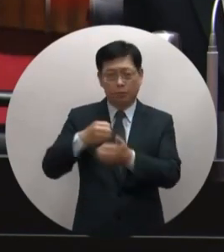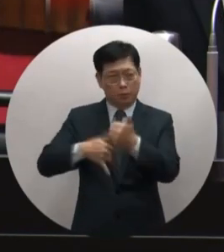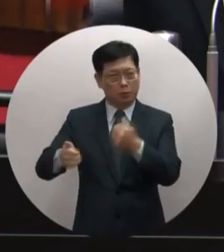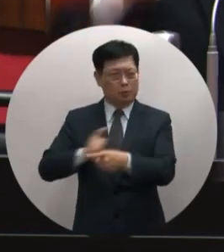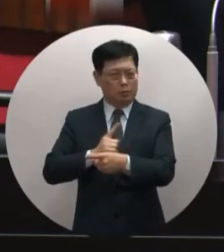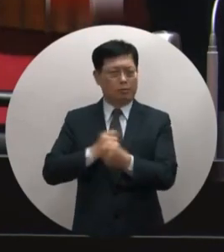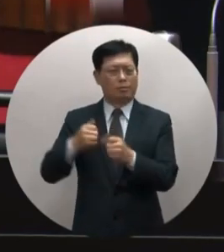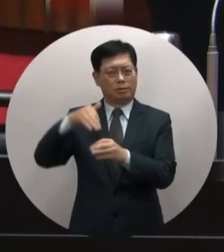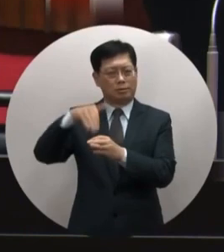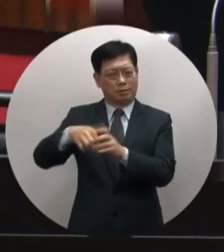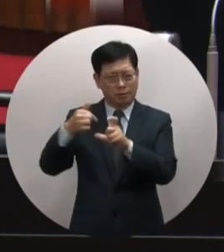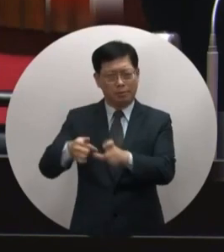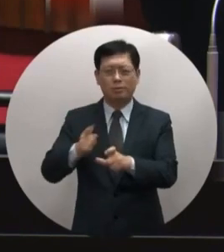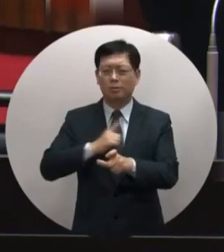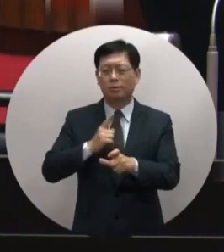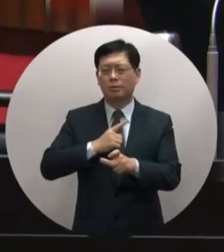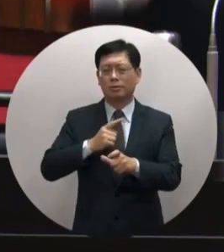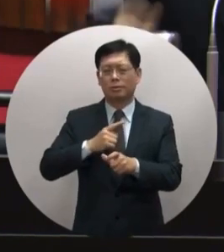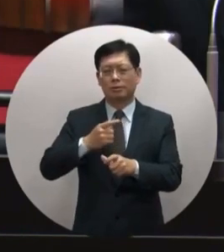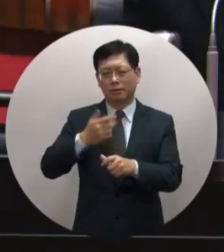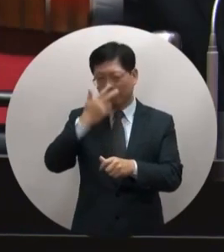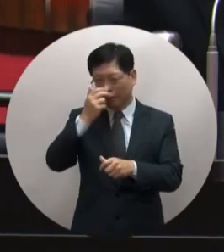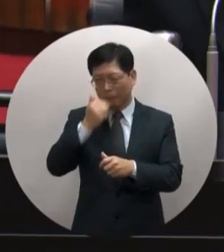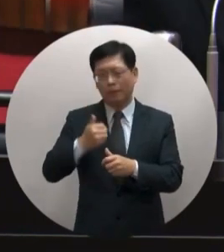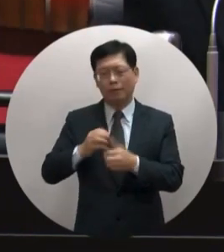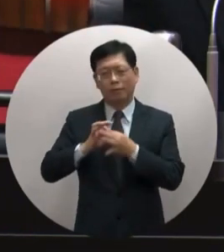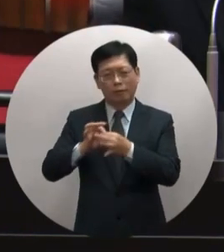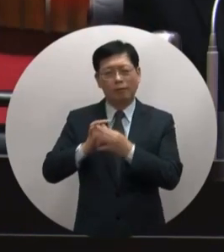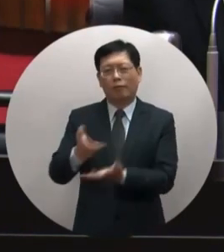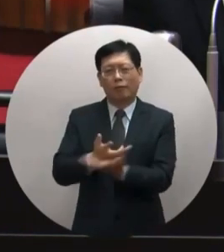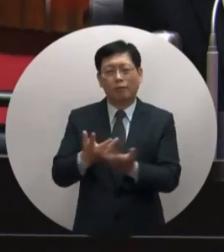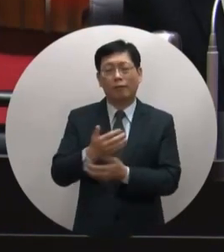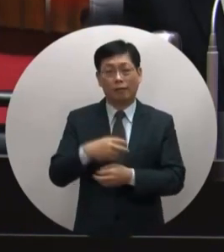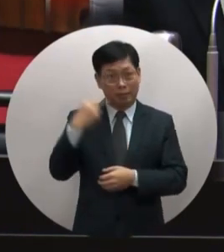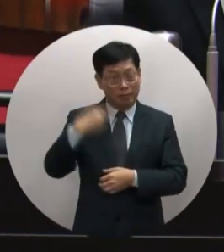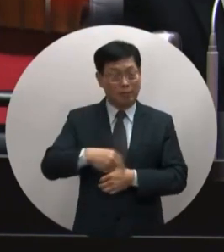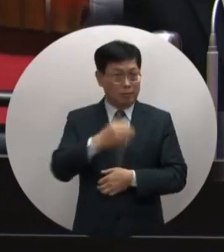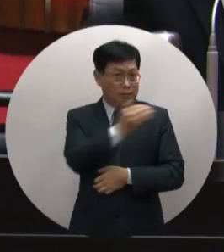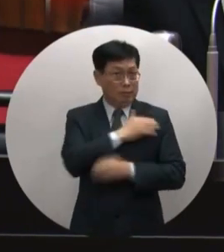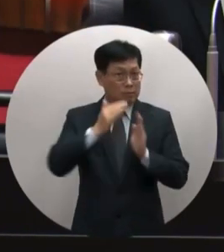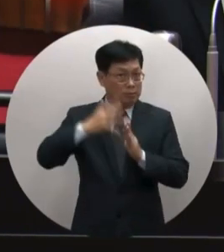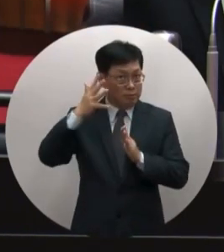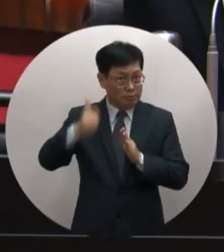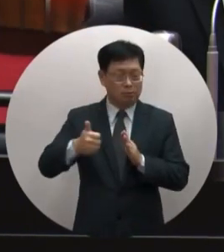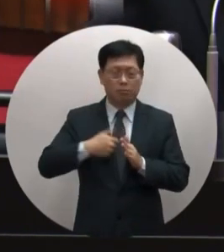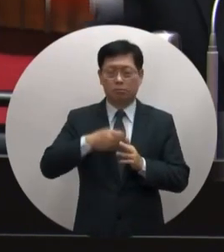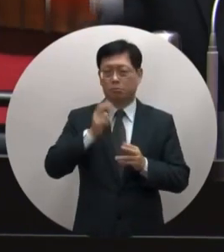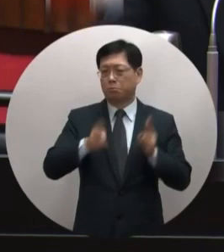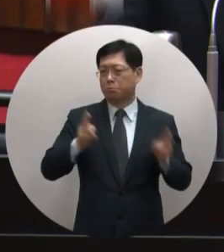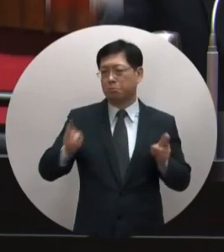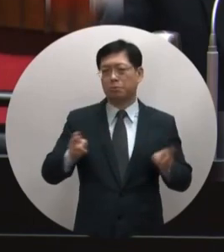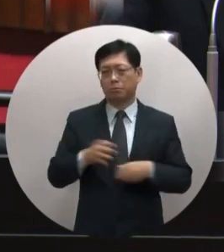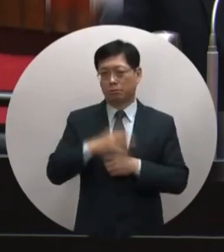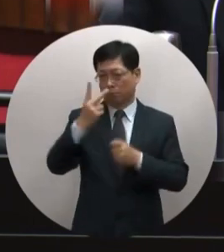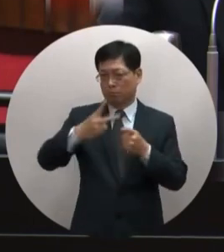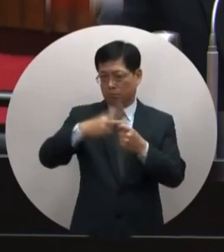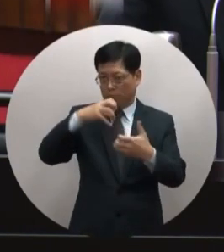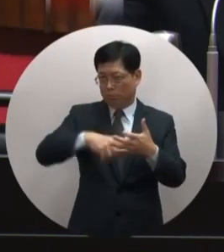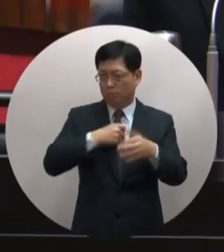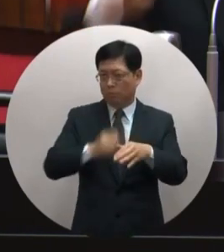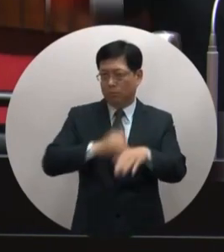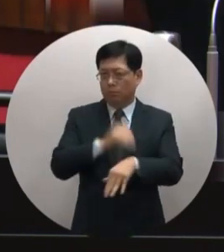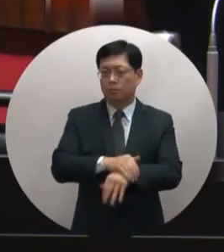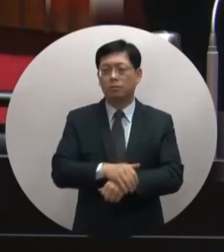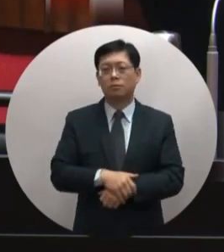員在地方你直接聯繫方便而且陳其邁市長下金運狀兩年要